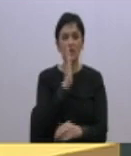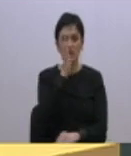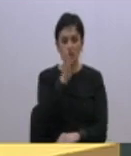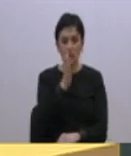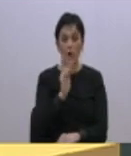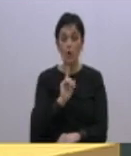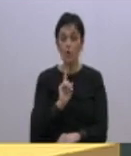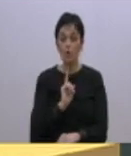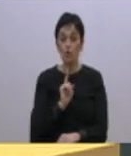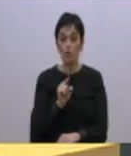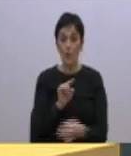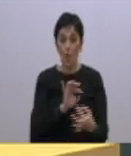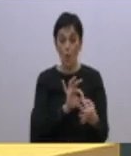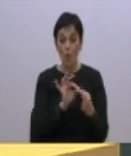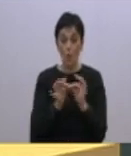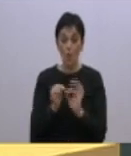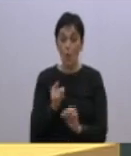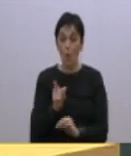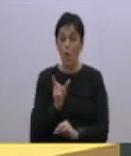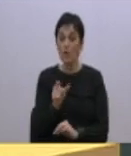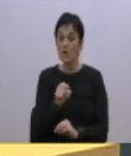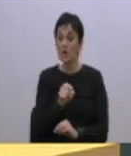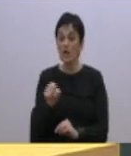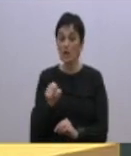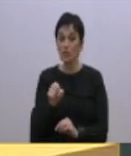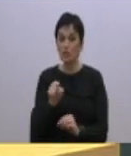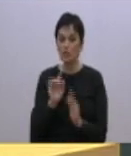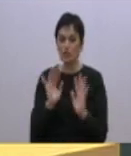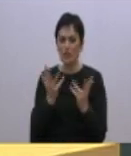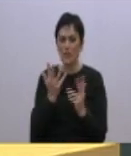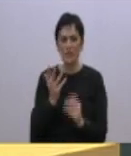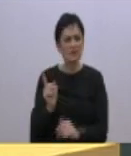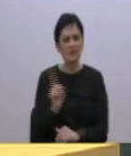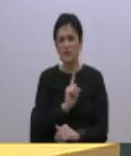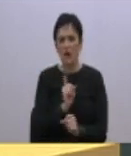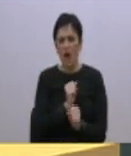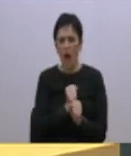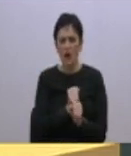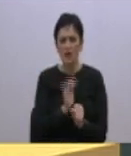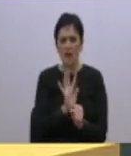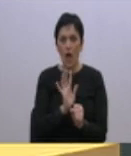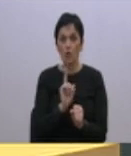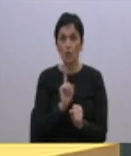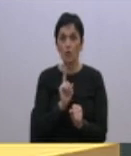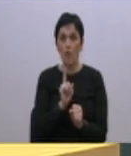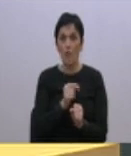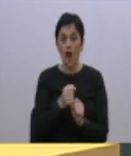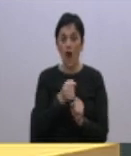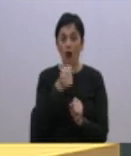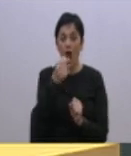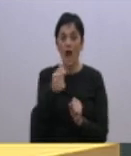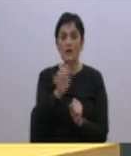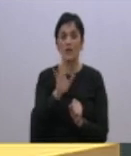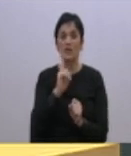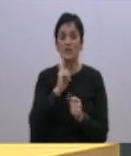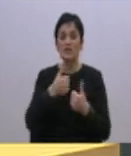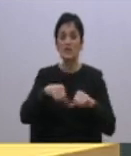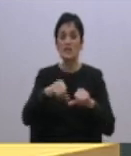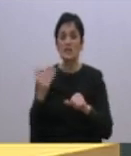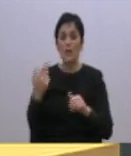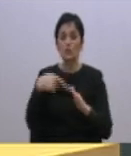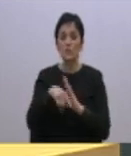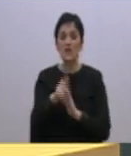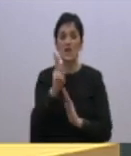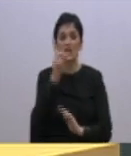რომ ამ კონკრეტულ შემთხვევაში, არავითარ შემთხვევაში არ გააკეთოს ის, რომ არ დანიშნოს საბჭოს მიერ წარდგენილი